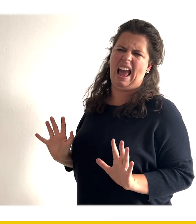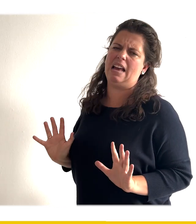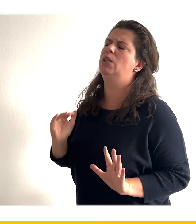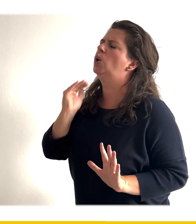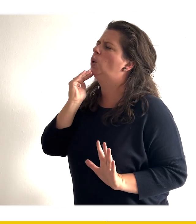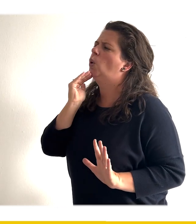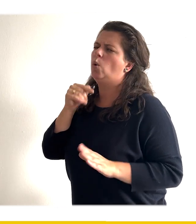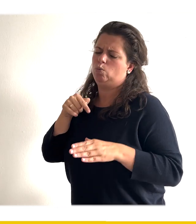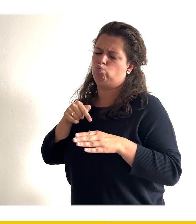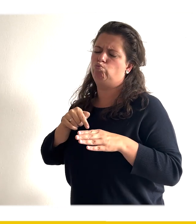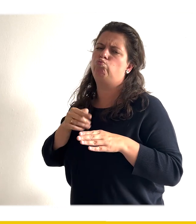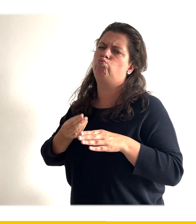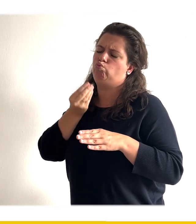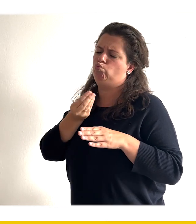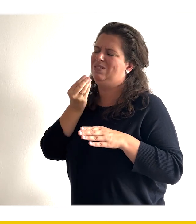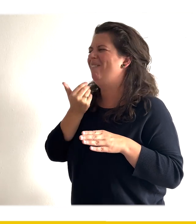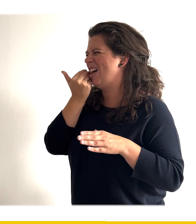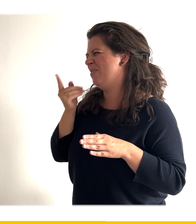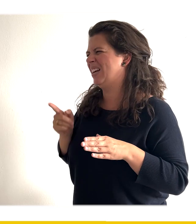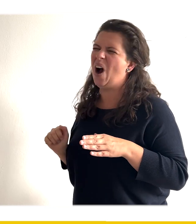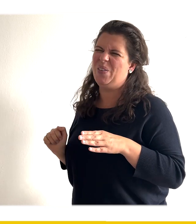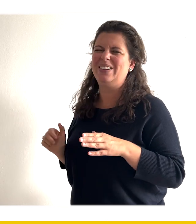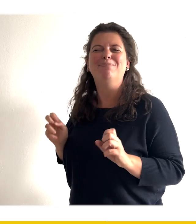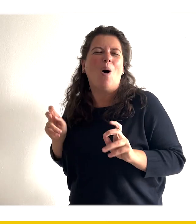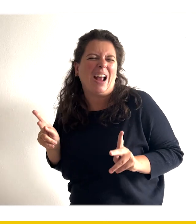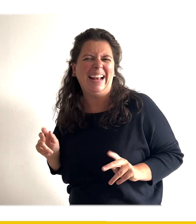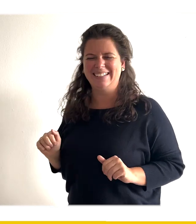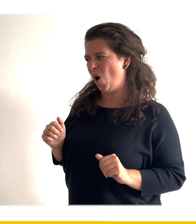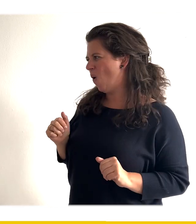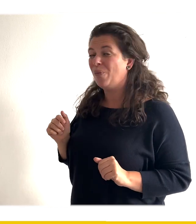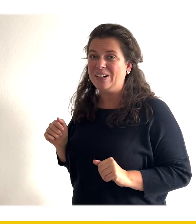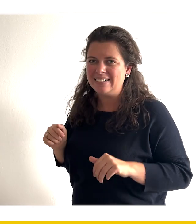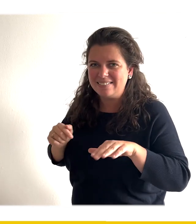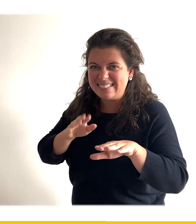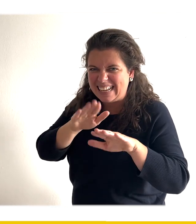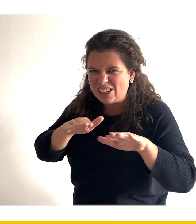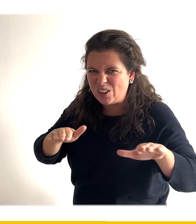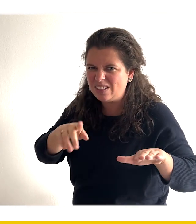genoeg aan mijn eigen bakken chips. Oh. Nou, lief van je, hoor. Oké. Hey, kids. Jullie vinden het